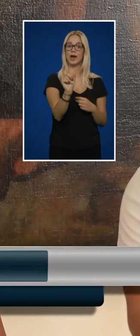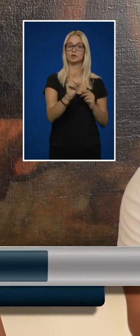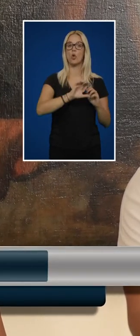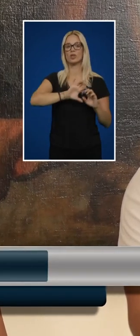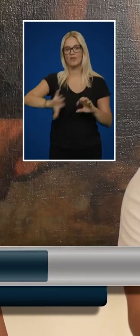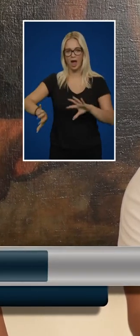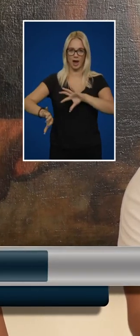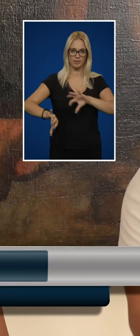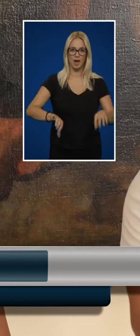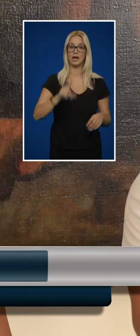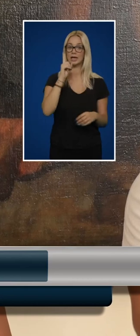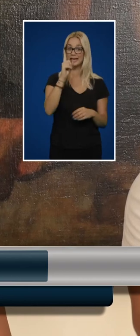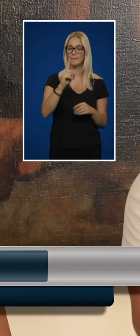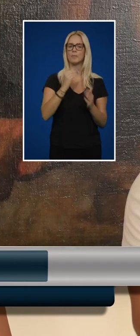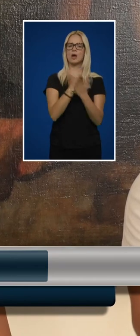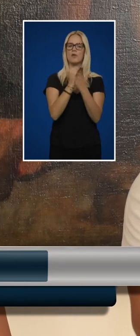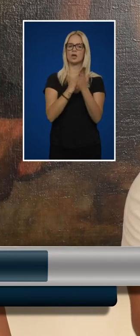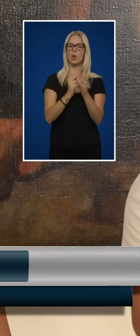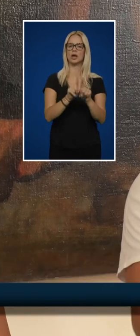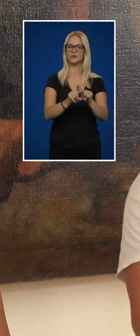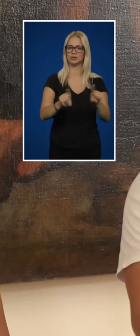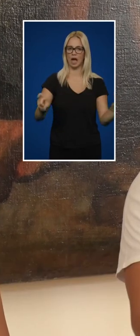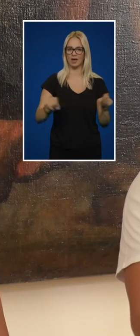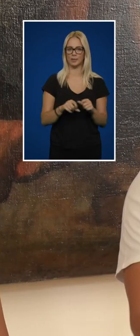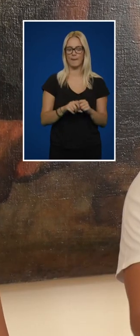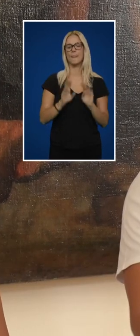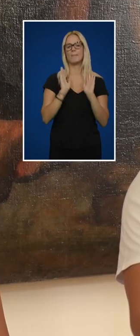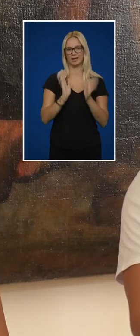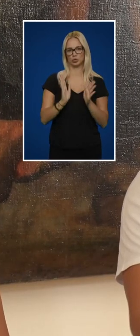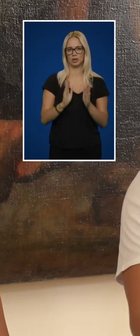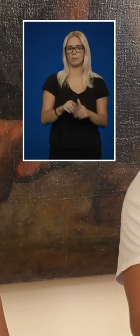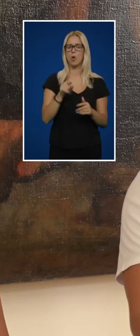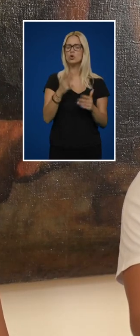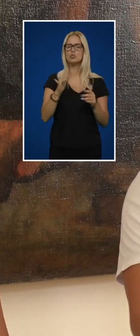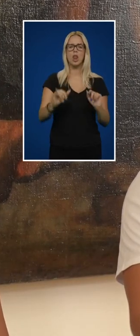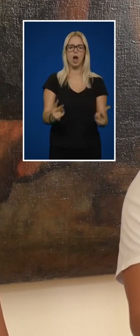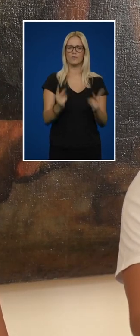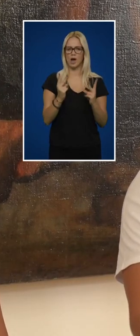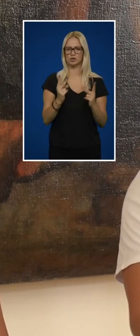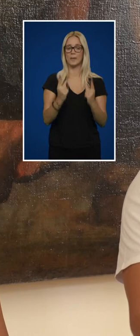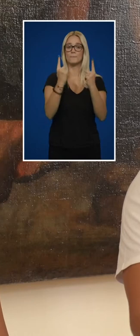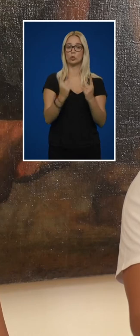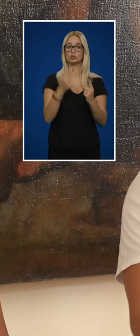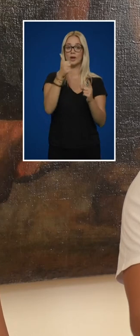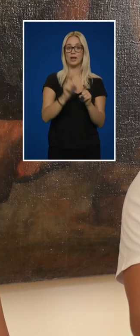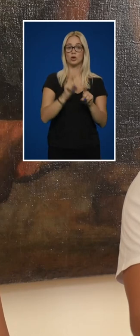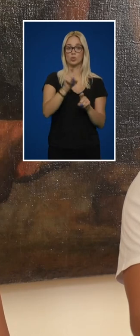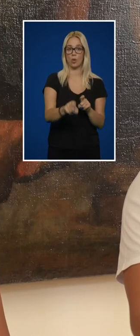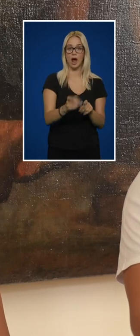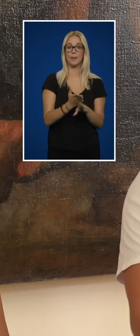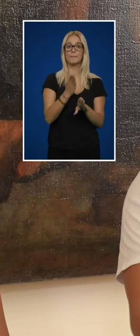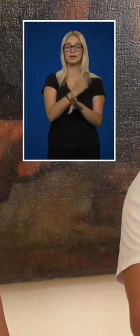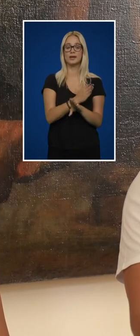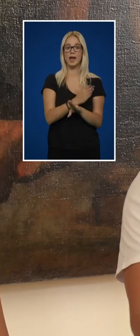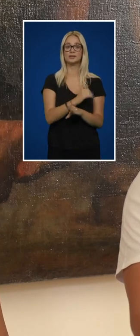razvrstavanje. Međutim, ono što je ključno, prije postoji jedan korak prije samog razvrstavanja